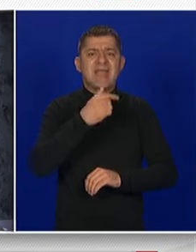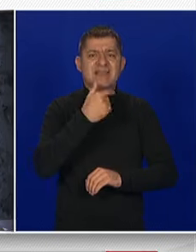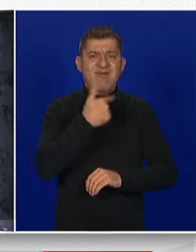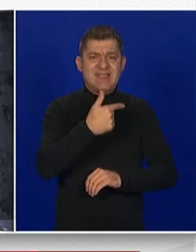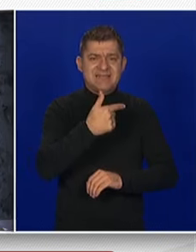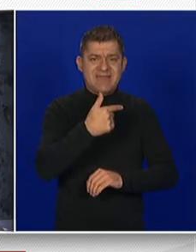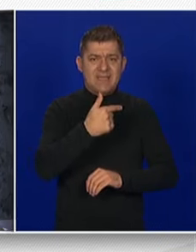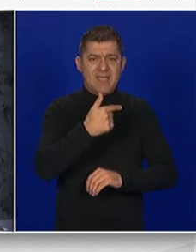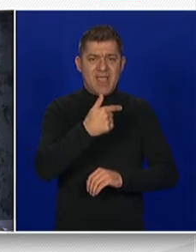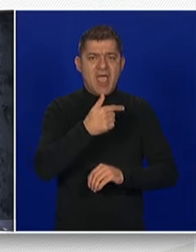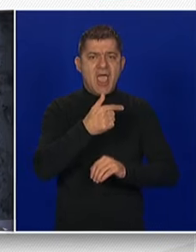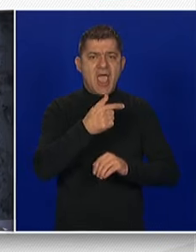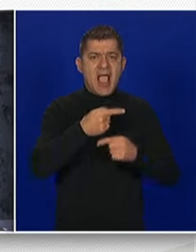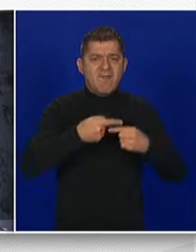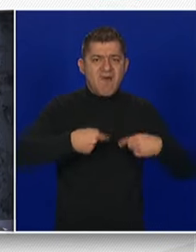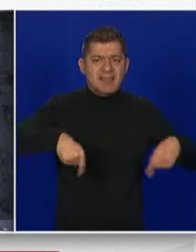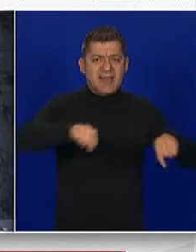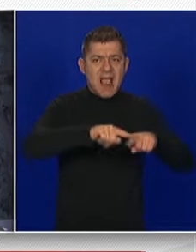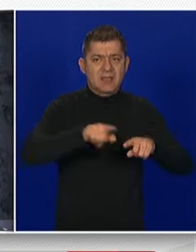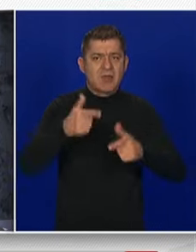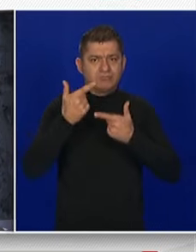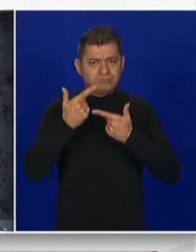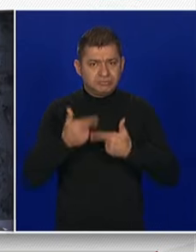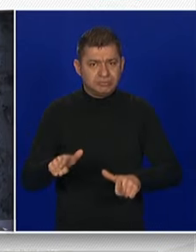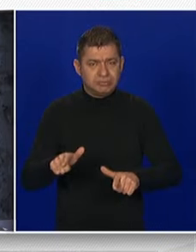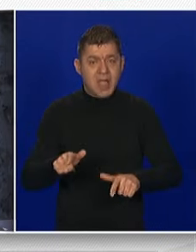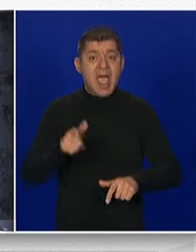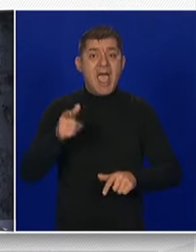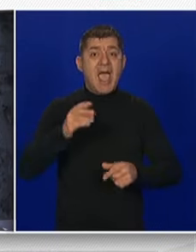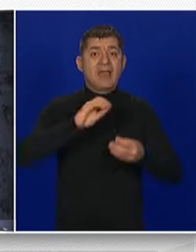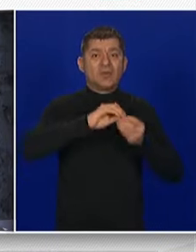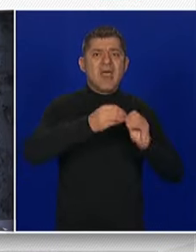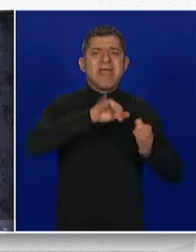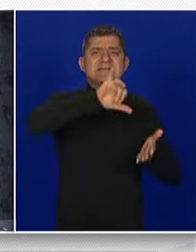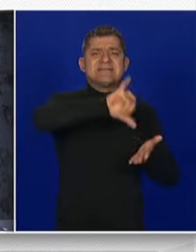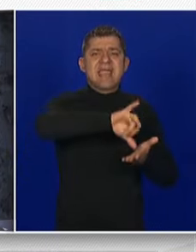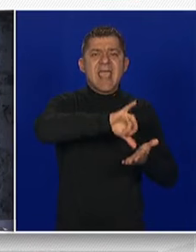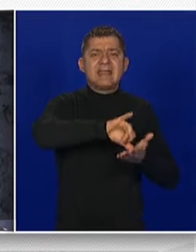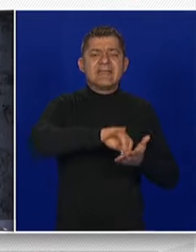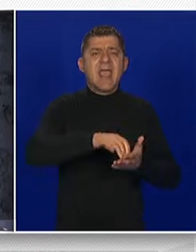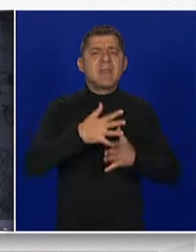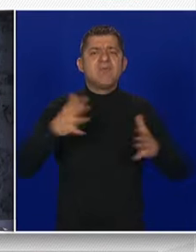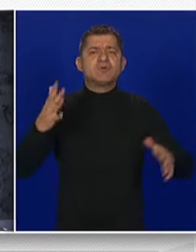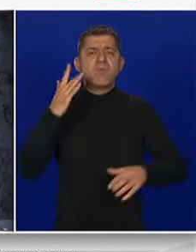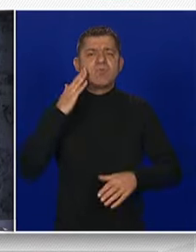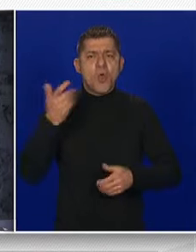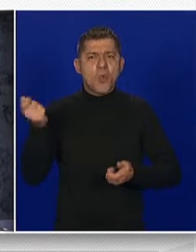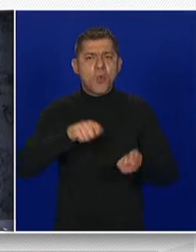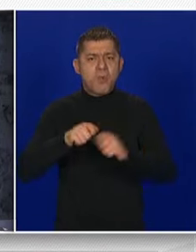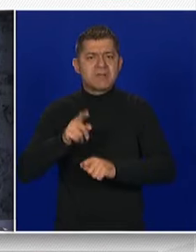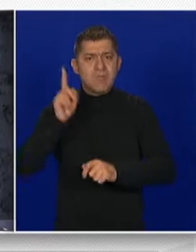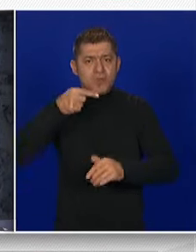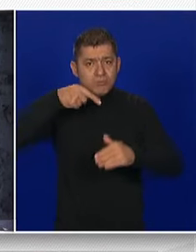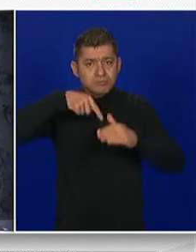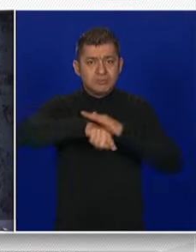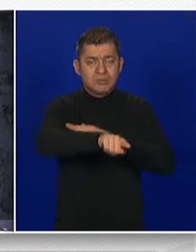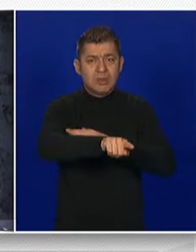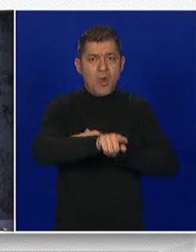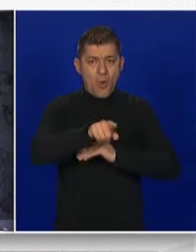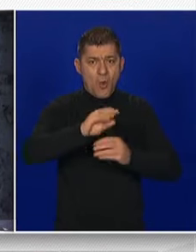metara. Za trgovačke centre najveći dopušteni broj kupaca koji istovremeno može